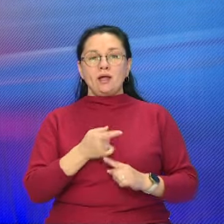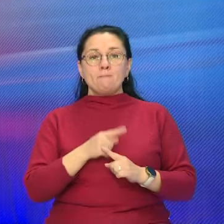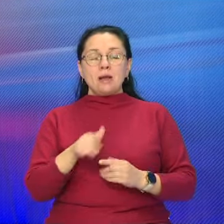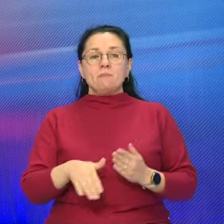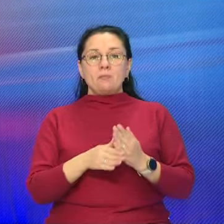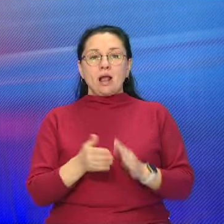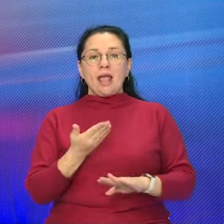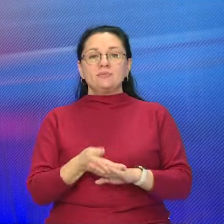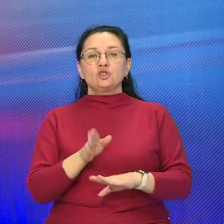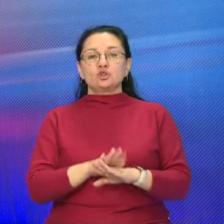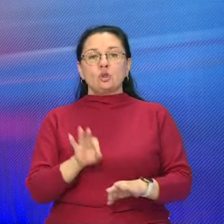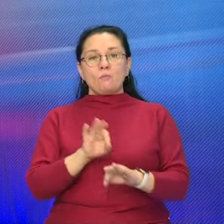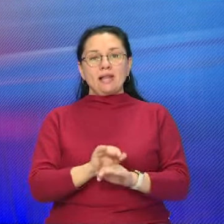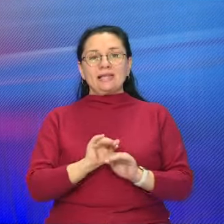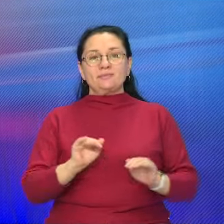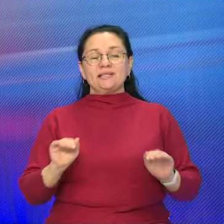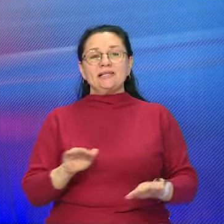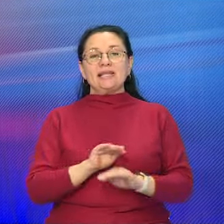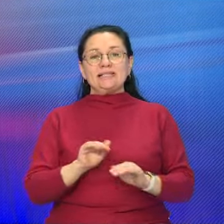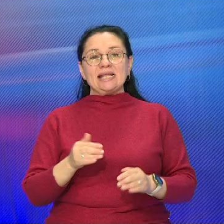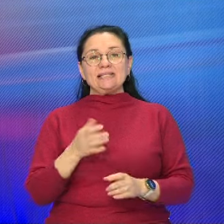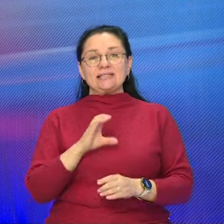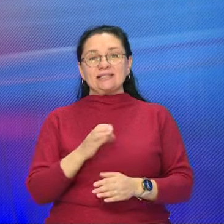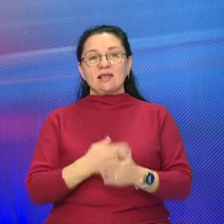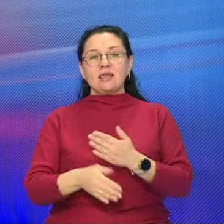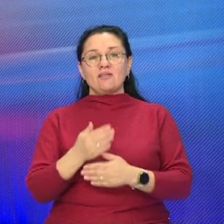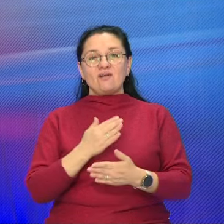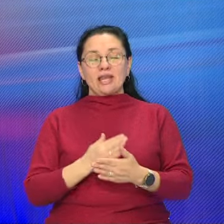больным детям, детям с инвалидностью,